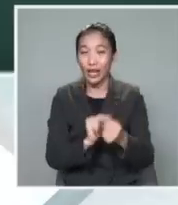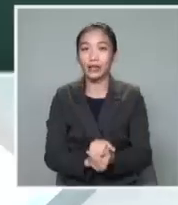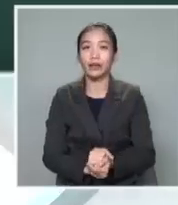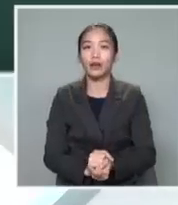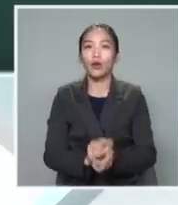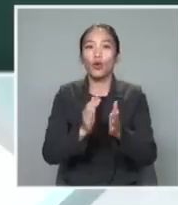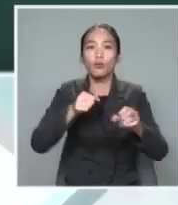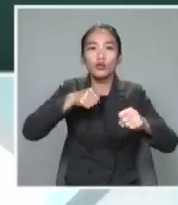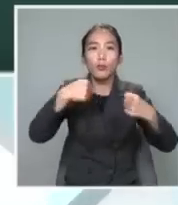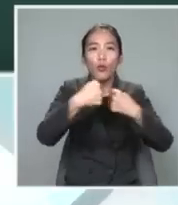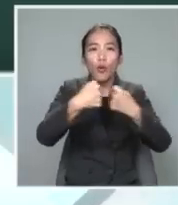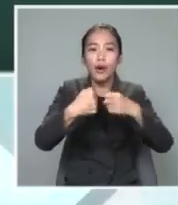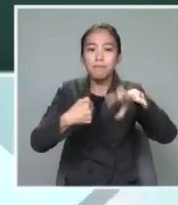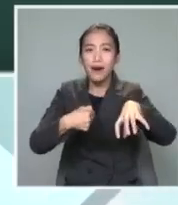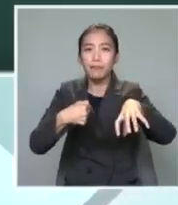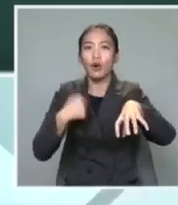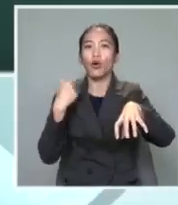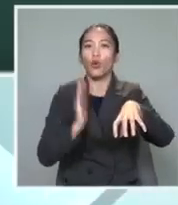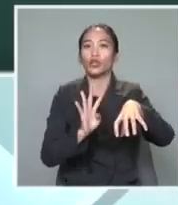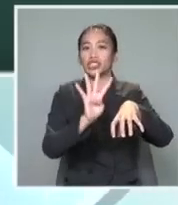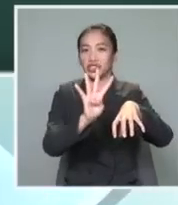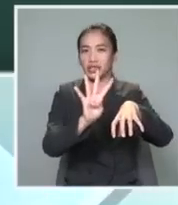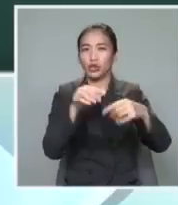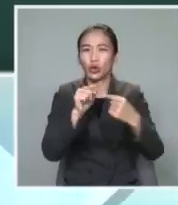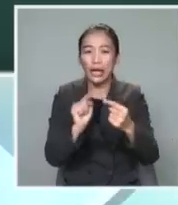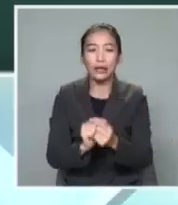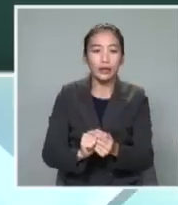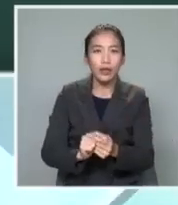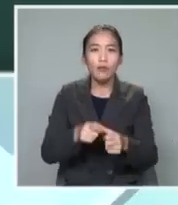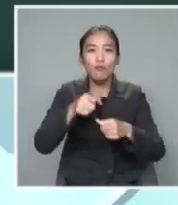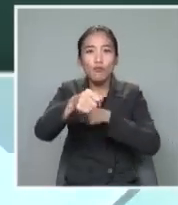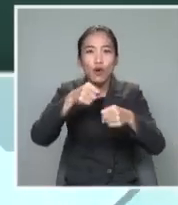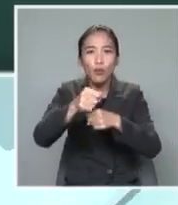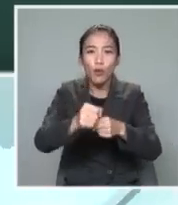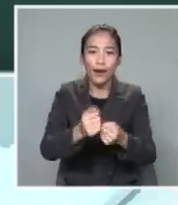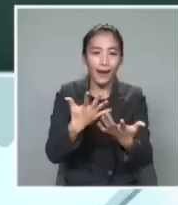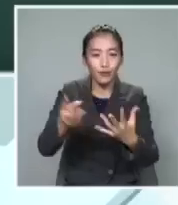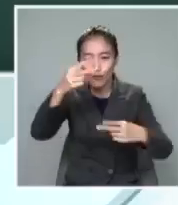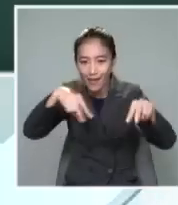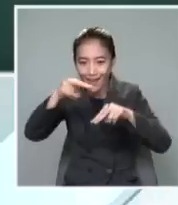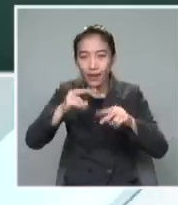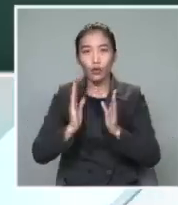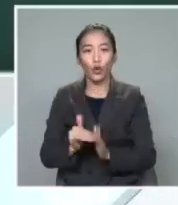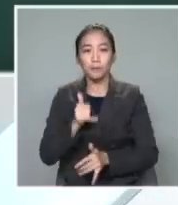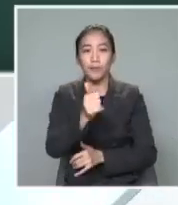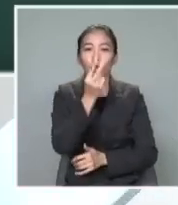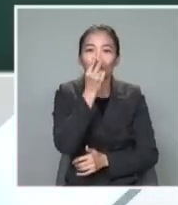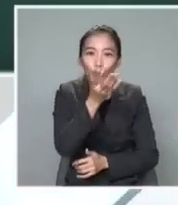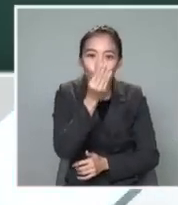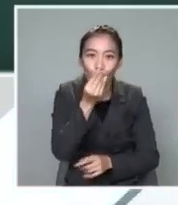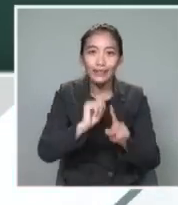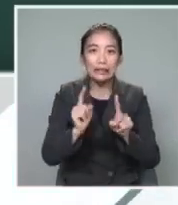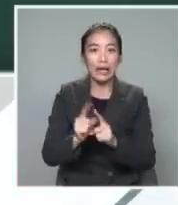ายนะครับซึ่งเป็นพี่เลี้ยงนักมวยผู้ชมที่เคยไปค่ายมวยสนามมวยพบผู้ป่วยที่จังหวัดน